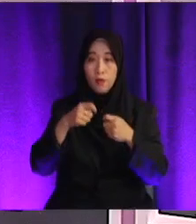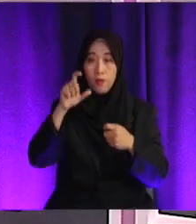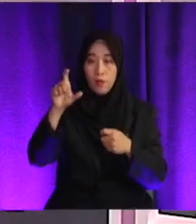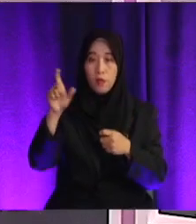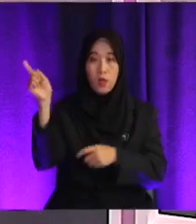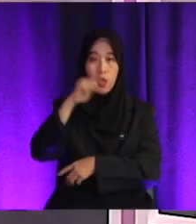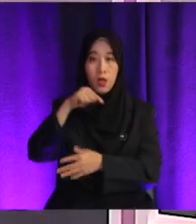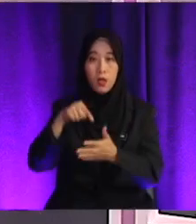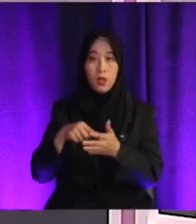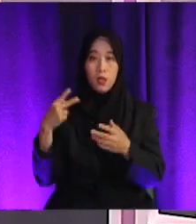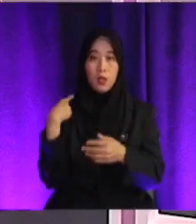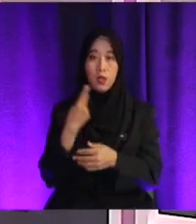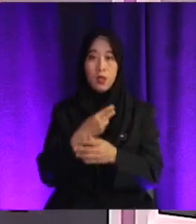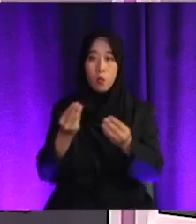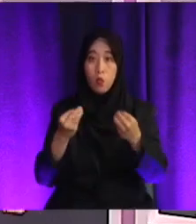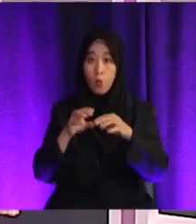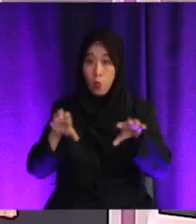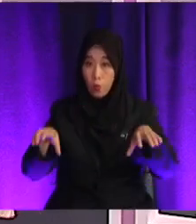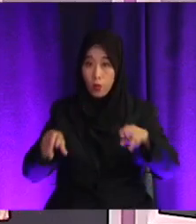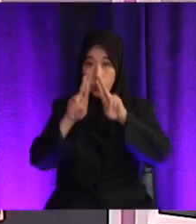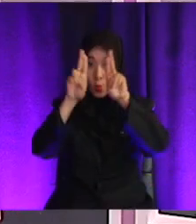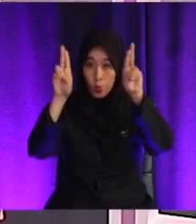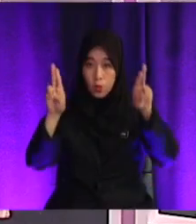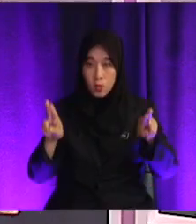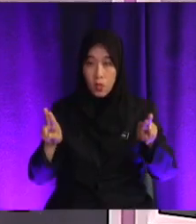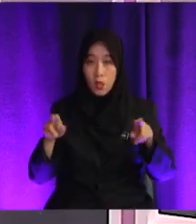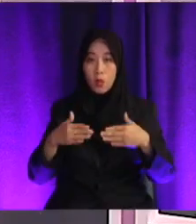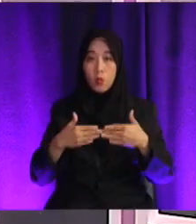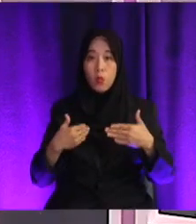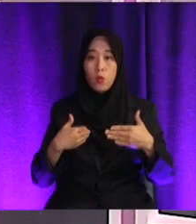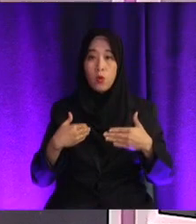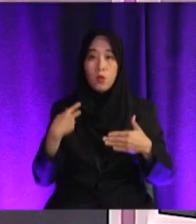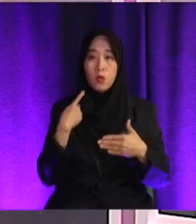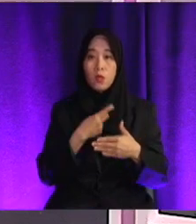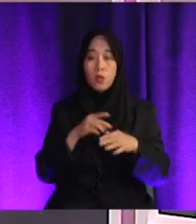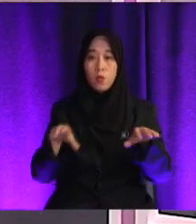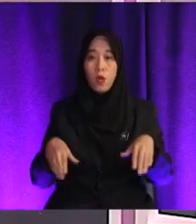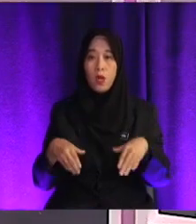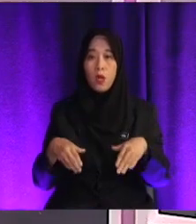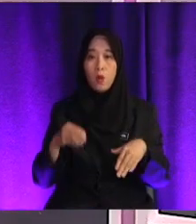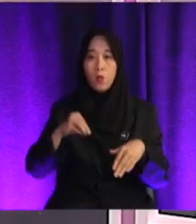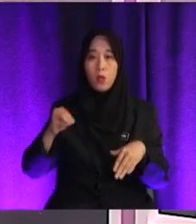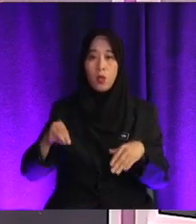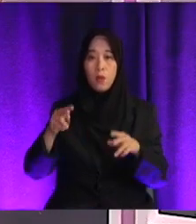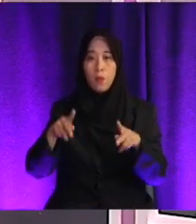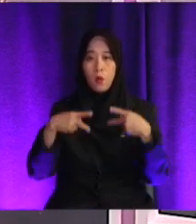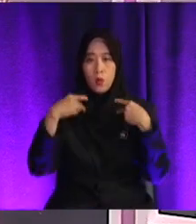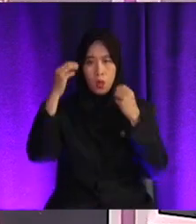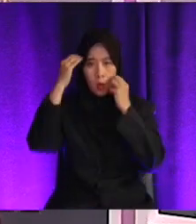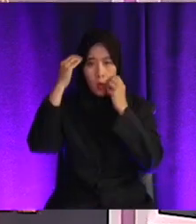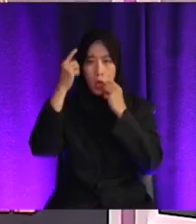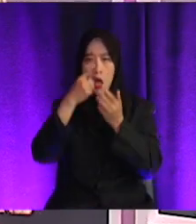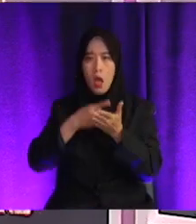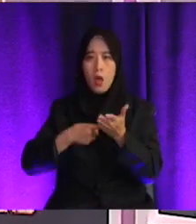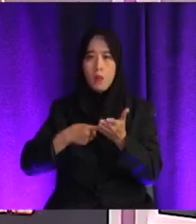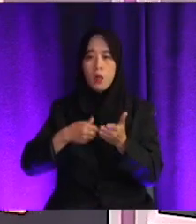buat pengujian. Okey. Jadi sebelum kita nak lakukan pengujian, murid perlu tahu apakah alat dan juga bahan pengujian